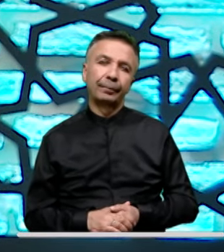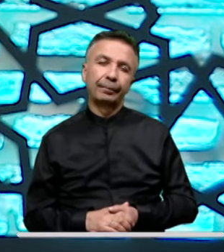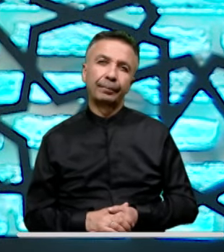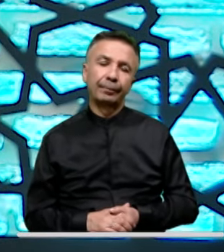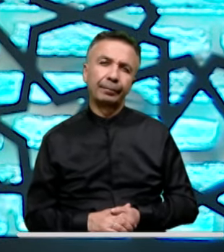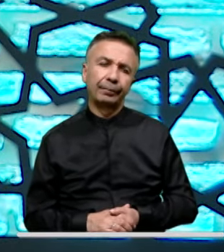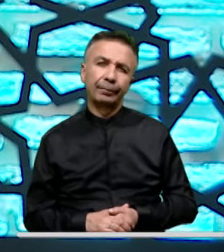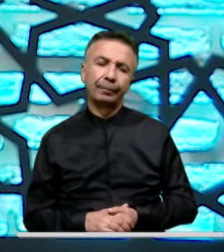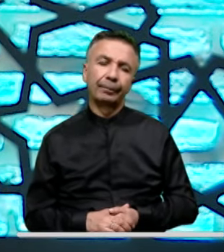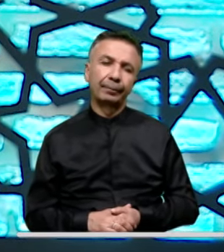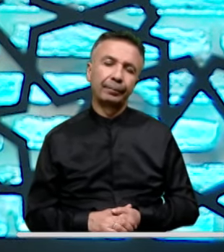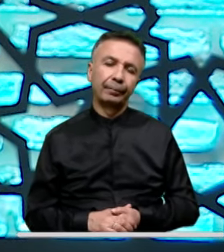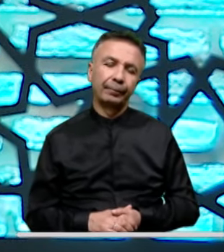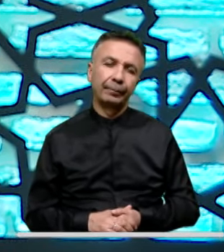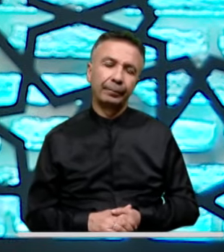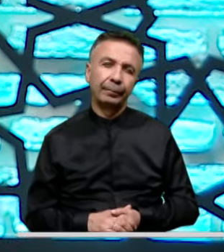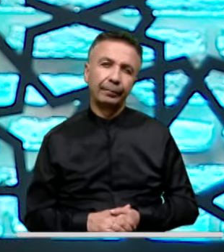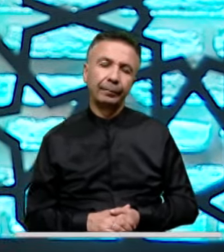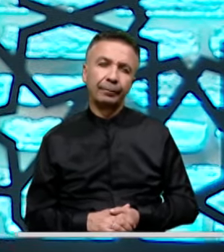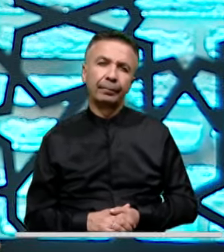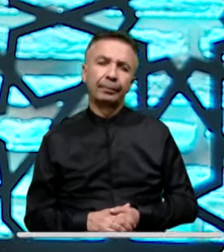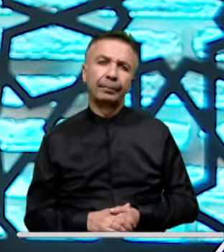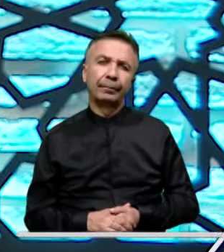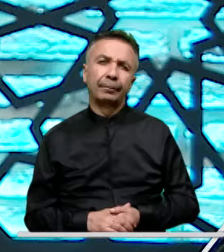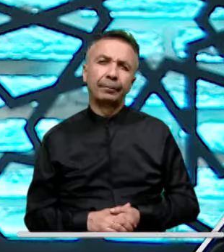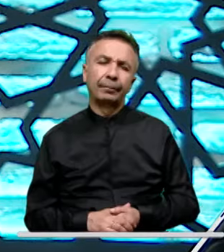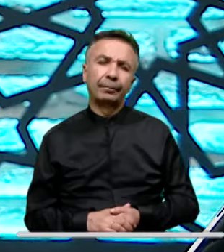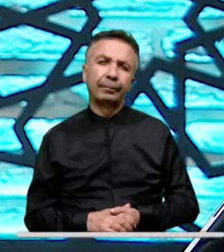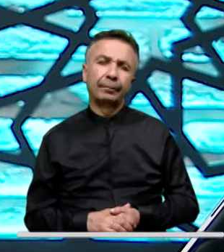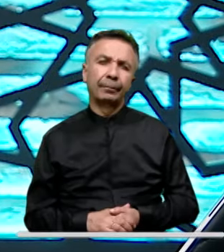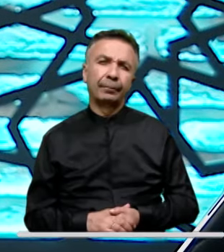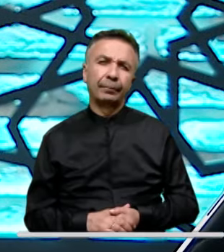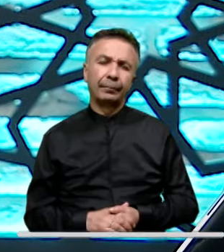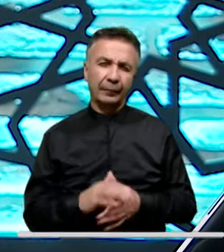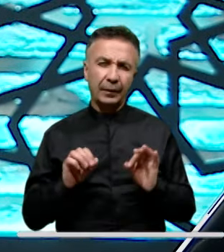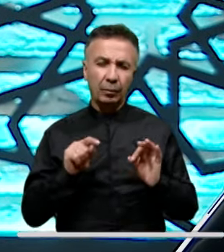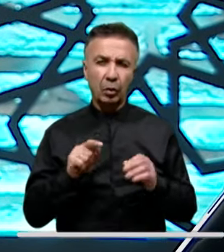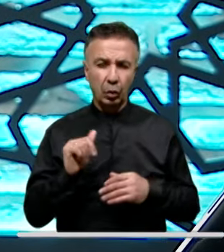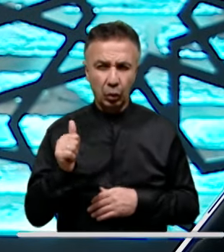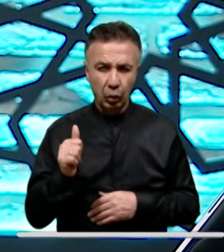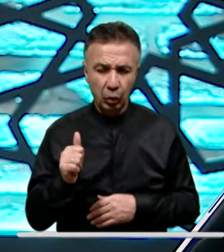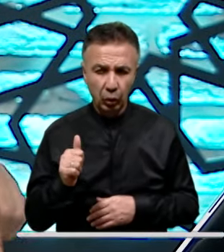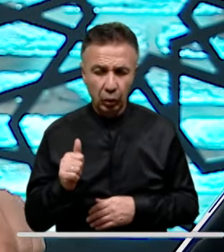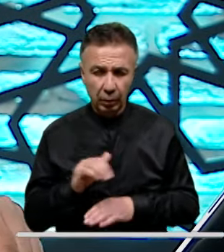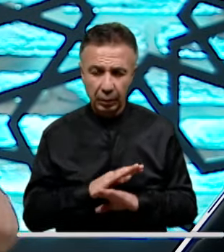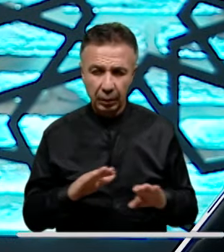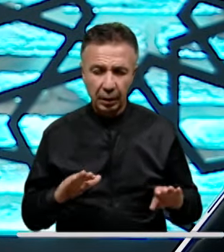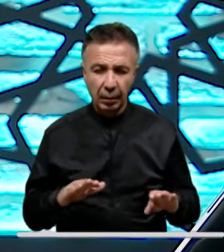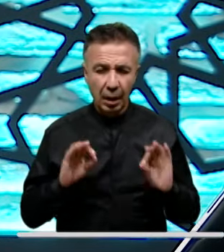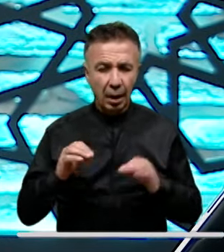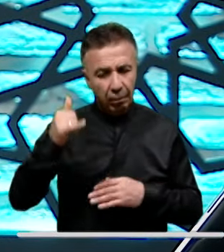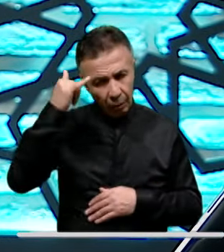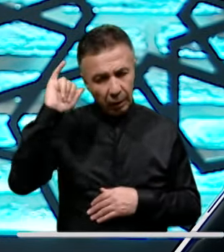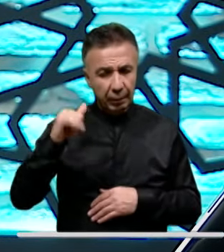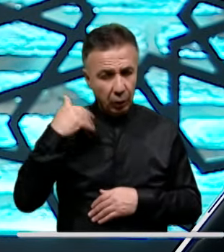Karaman'a da selam ediyoruz. Hayırlı akşamlar. Şimdi bu günün dolma şartı hem büyük başta hem küçük